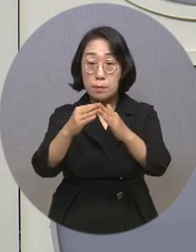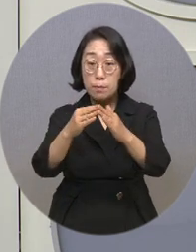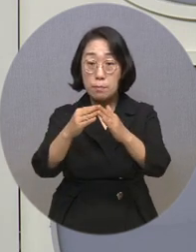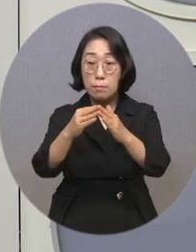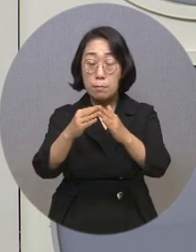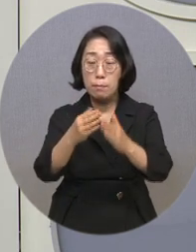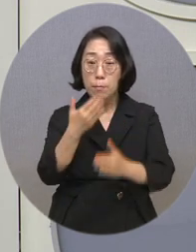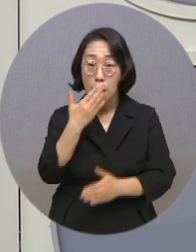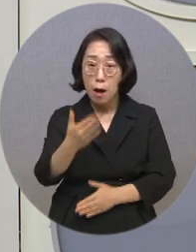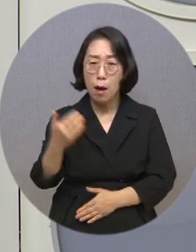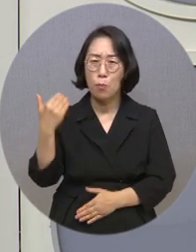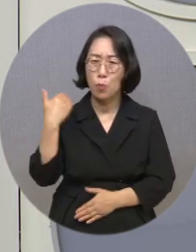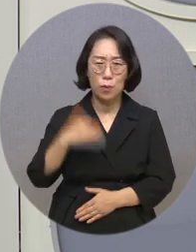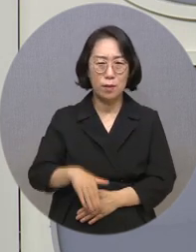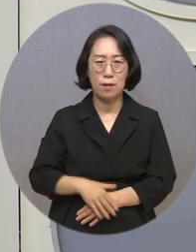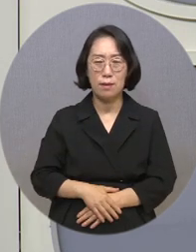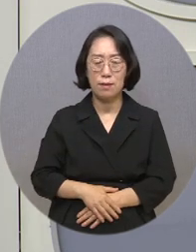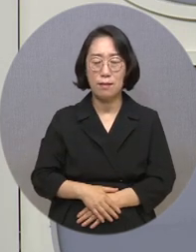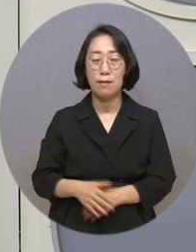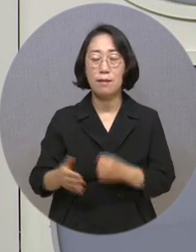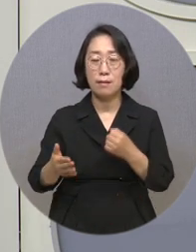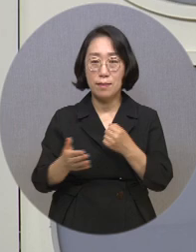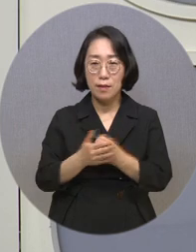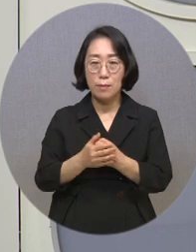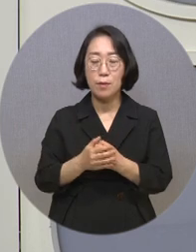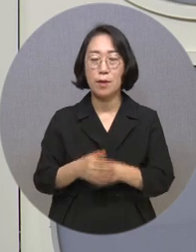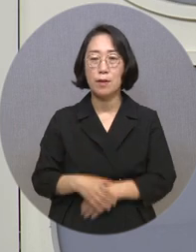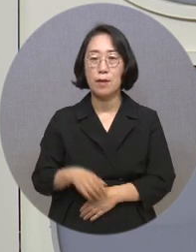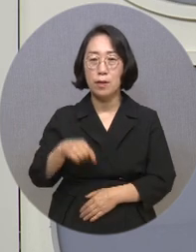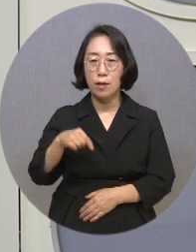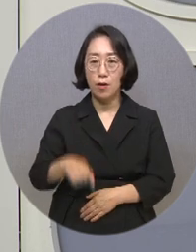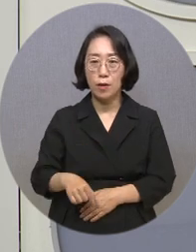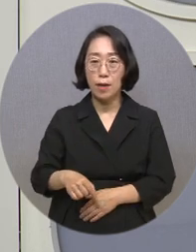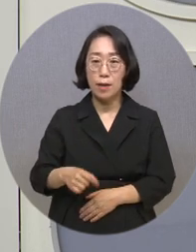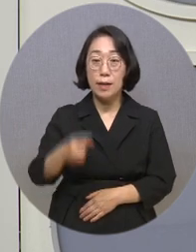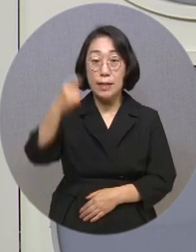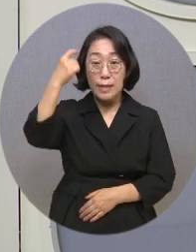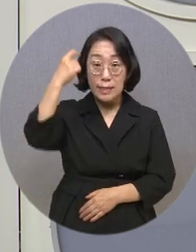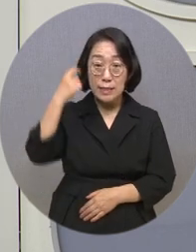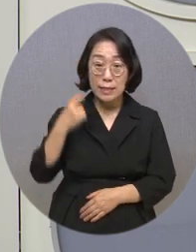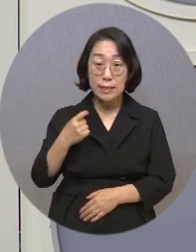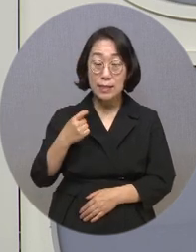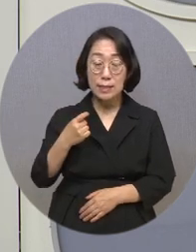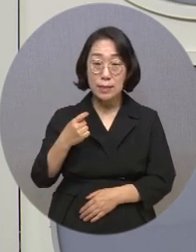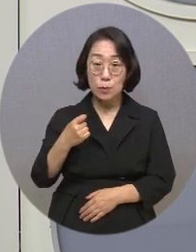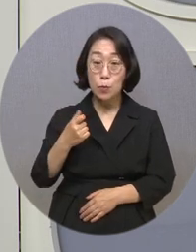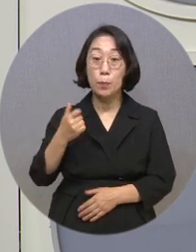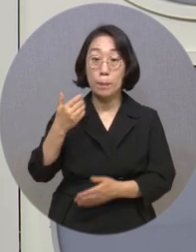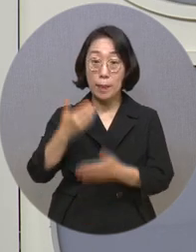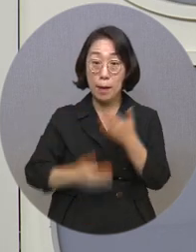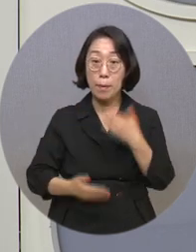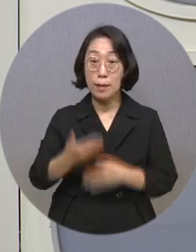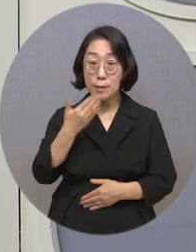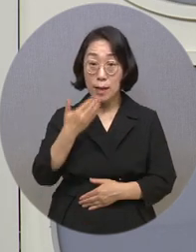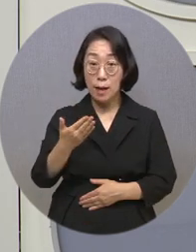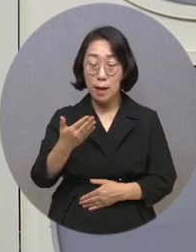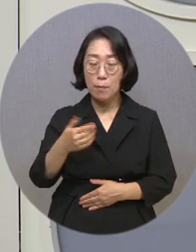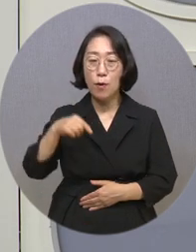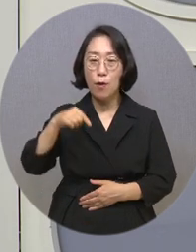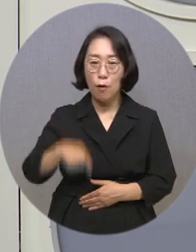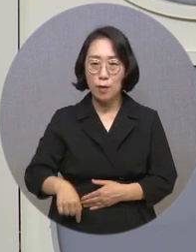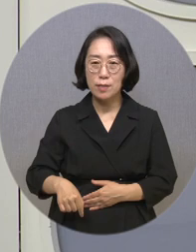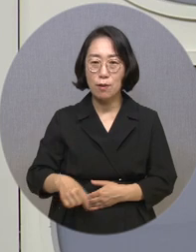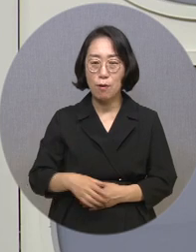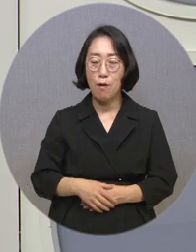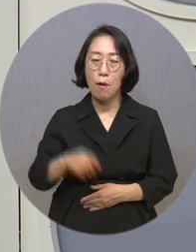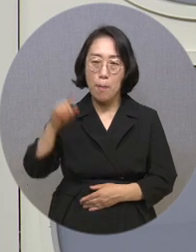못해요. 그러니까 어떤 면에서는 조금 인지가 있을 때 요양원에 오시면은 우리 요양원에서